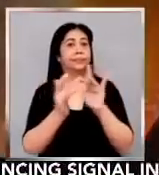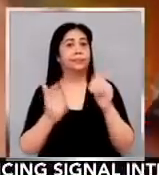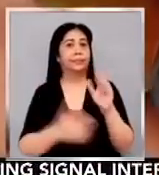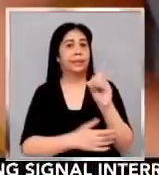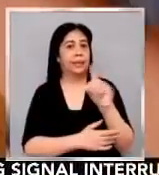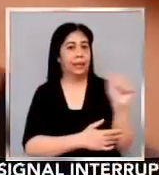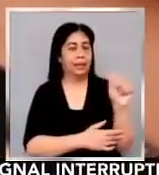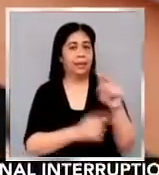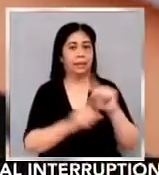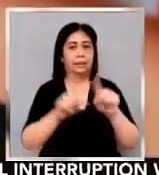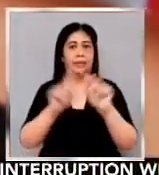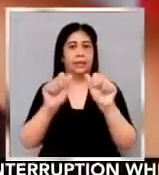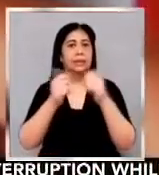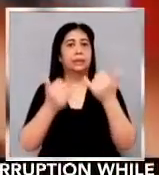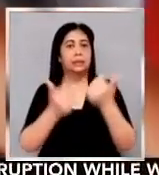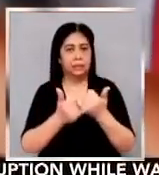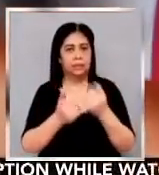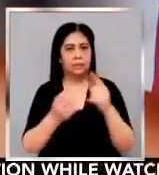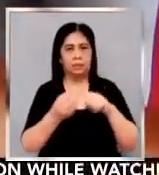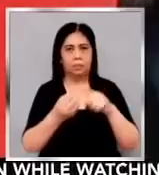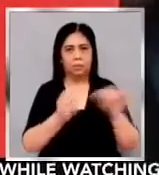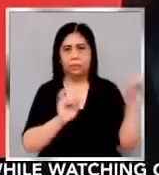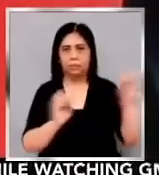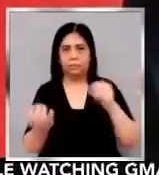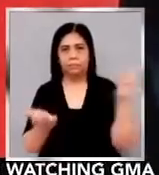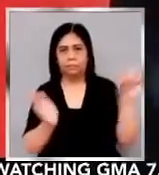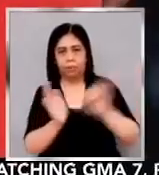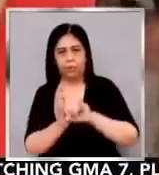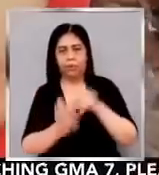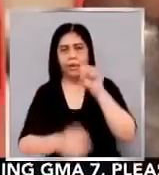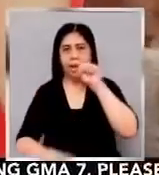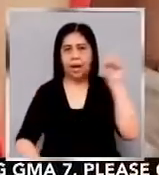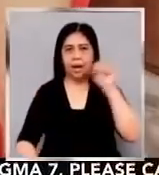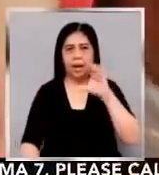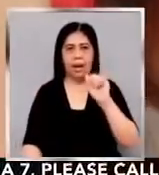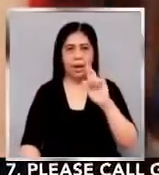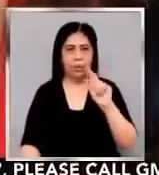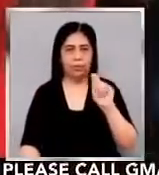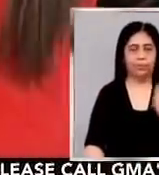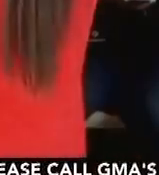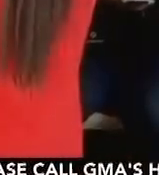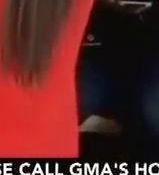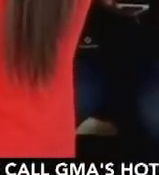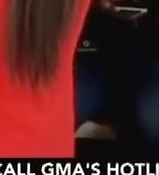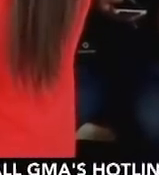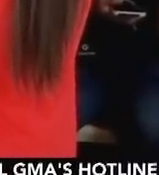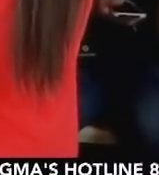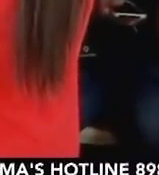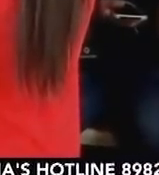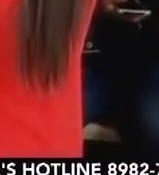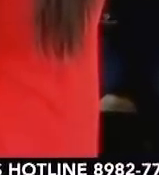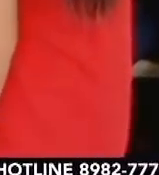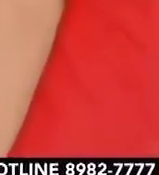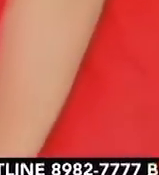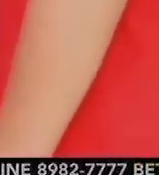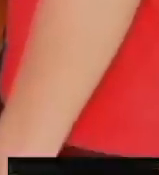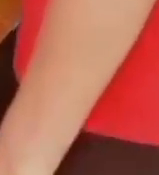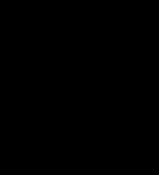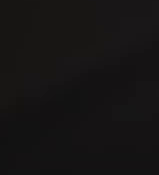ahensya, hinggil sa mga imported na carrots. Marisol Abdurahman, Nakatuto, 24